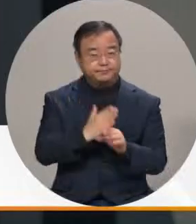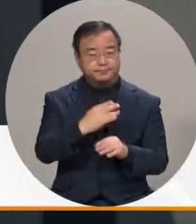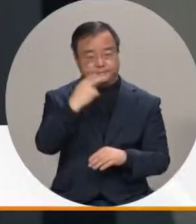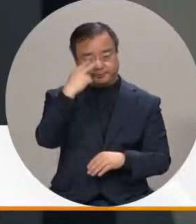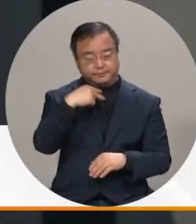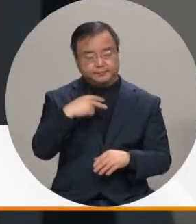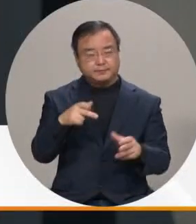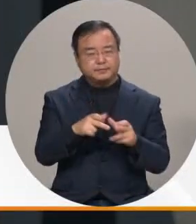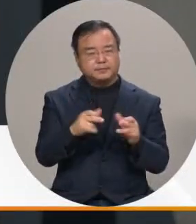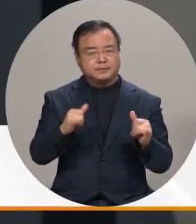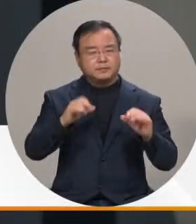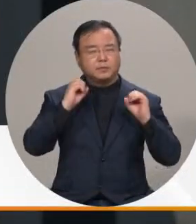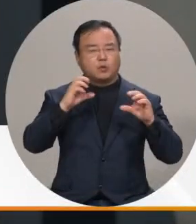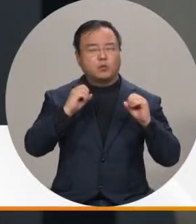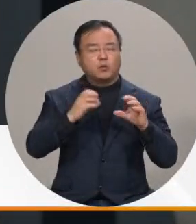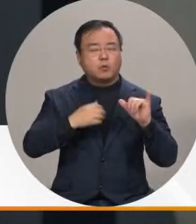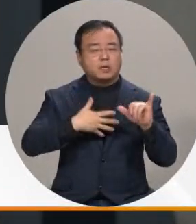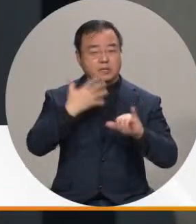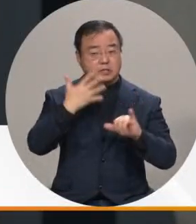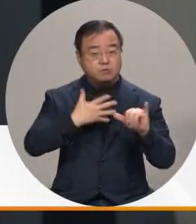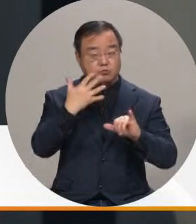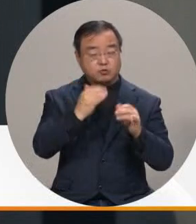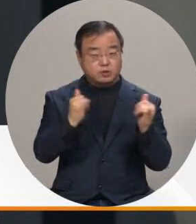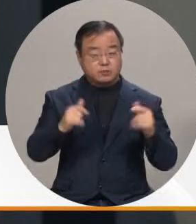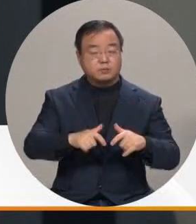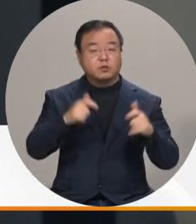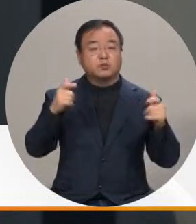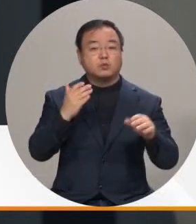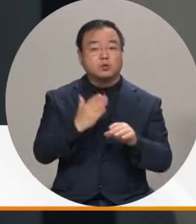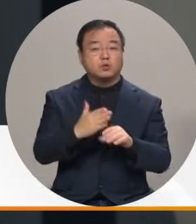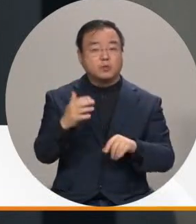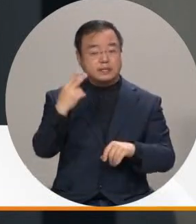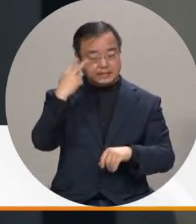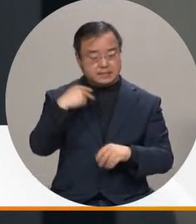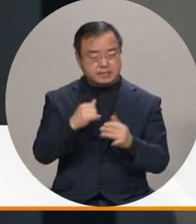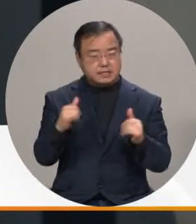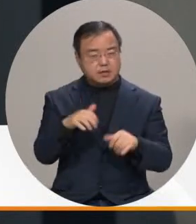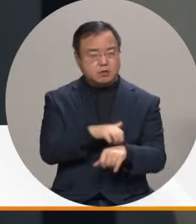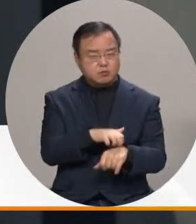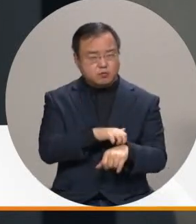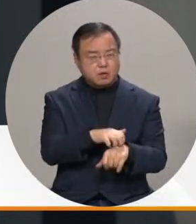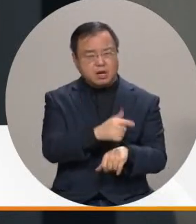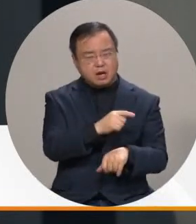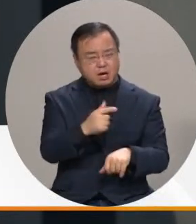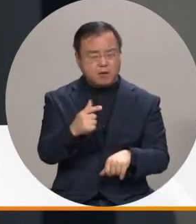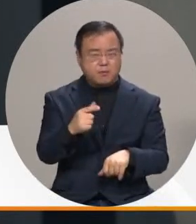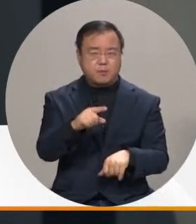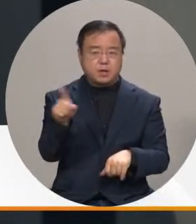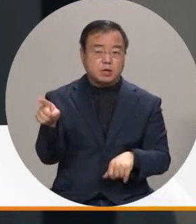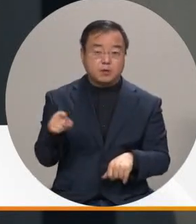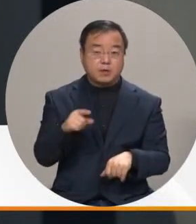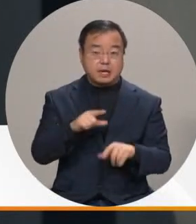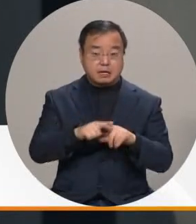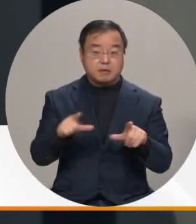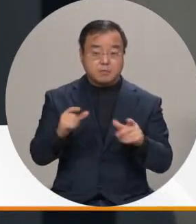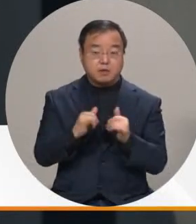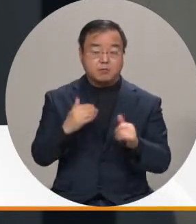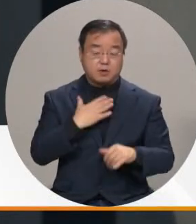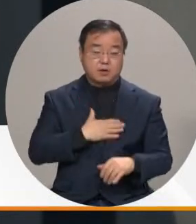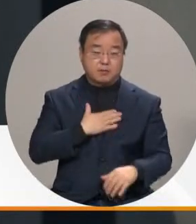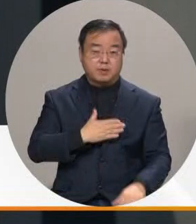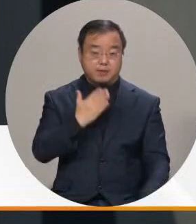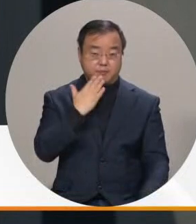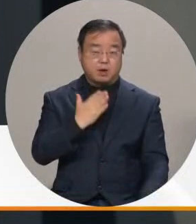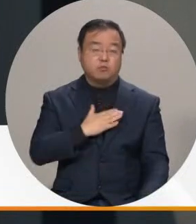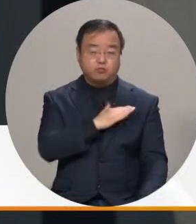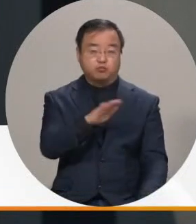인플루언서가 늘어나면서 시각 장애인의 불편한 점들을 시각 장애인이 아닌 분들도 많이 알게 되었는데요 저희도 그 중에